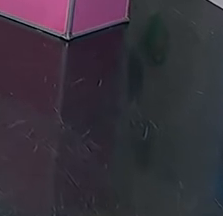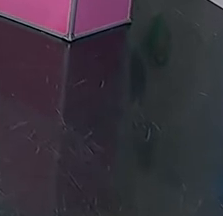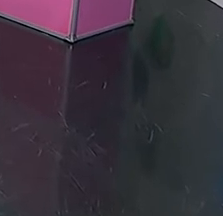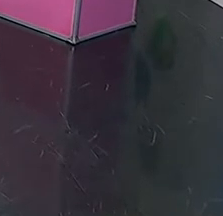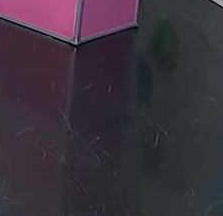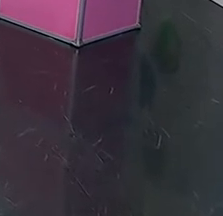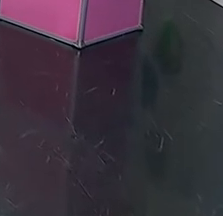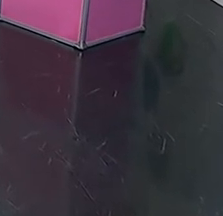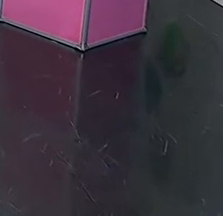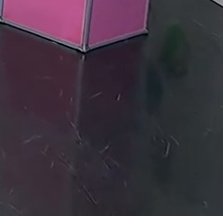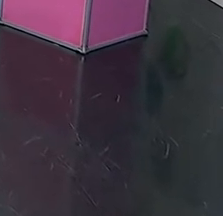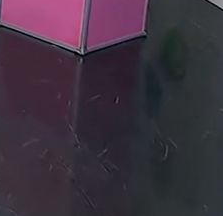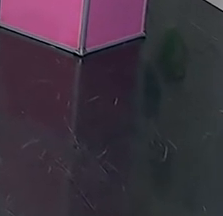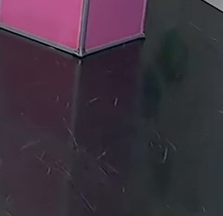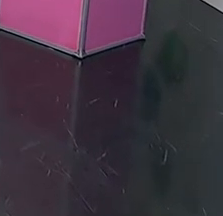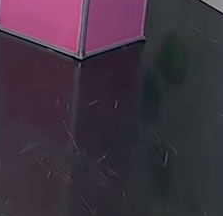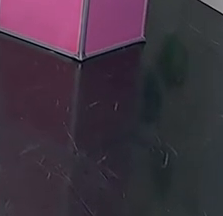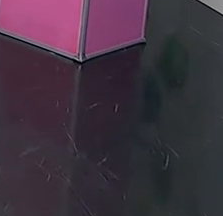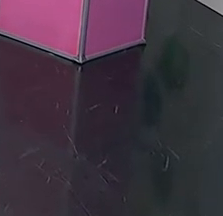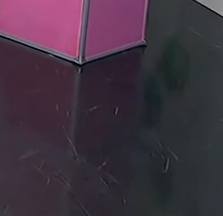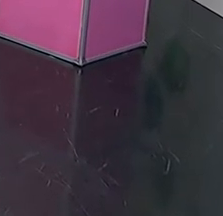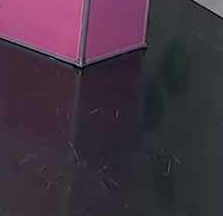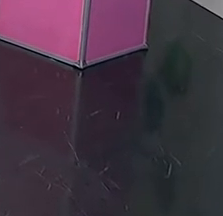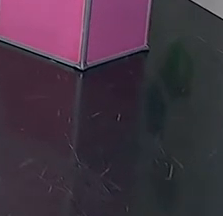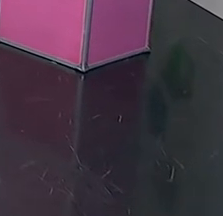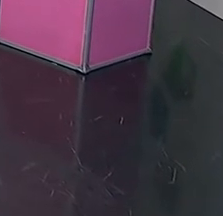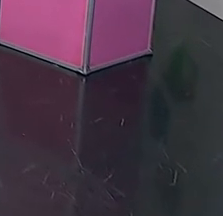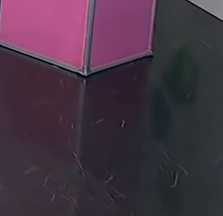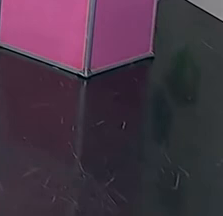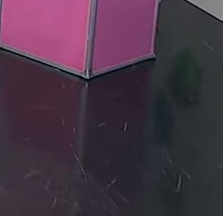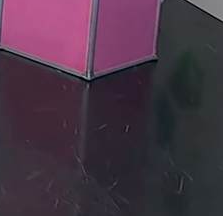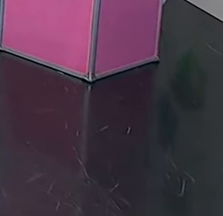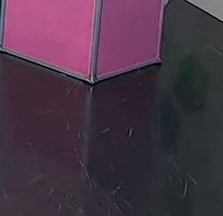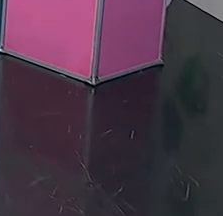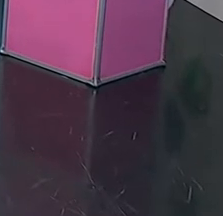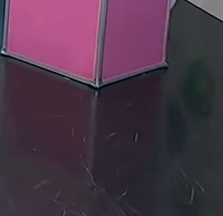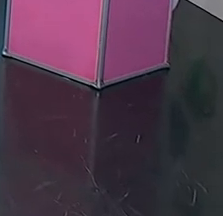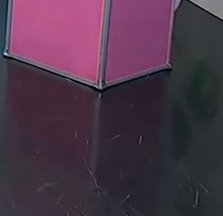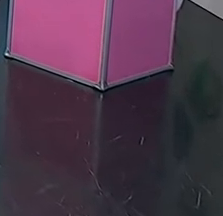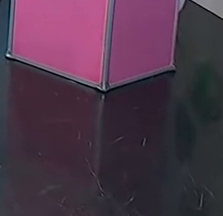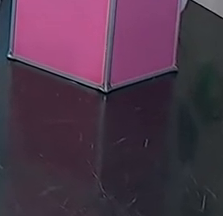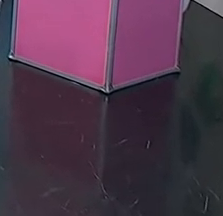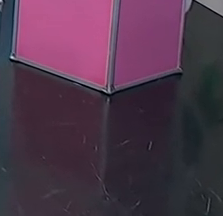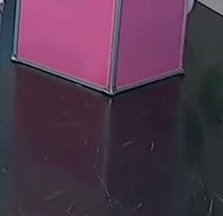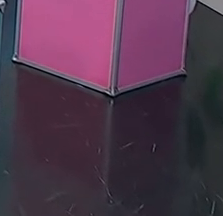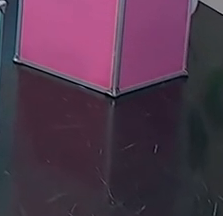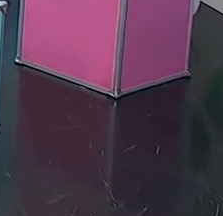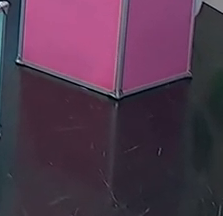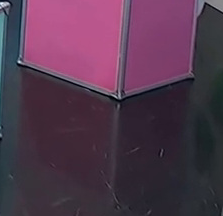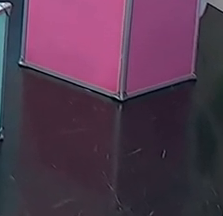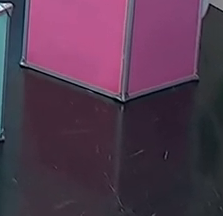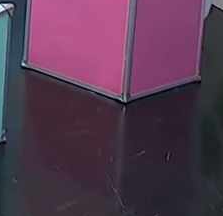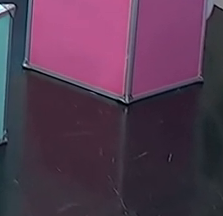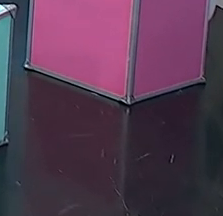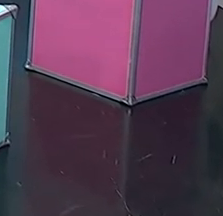Kuala Kubu Baru Selangor. Dan yang berbaju biru tu tengah tersenyum manis, itu dia Cikgu Nur Nadia Hassan, juga